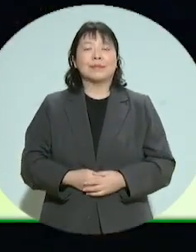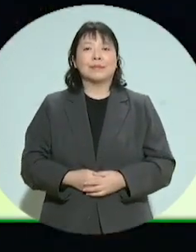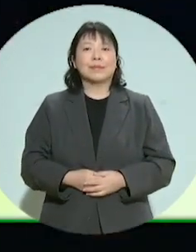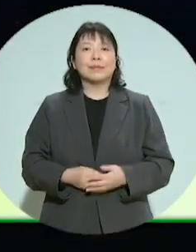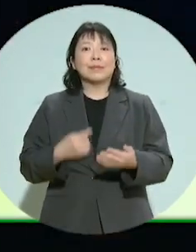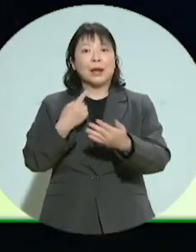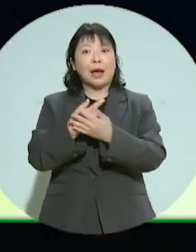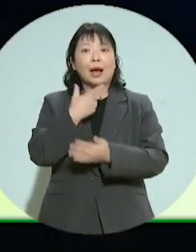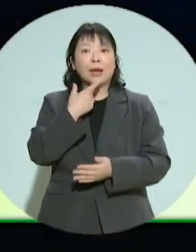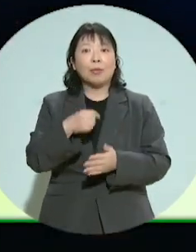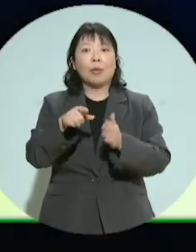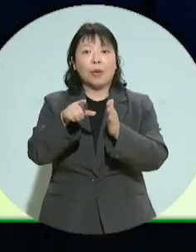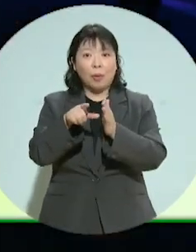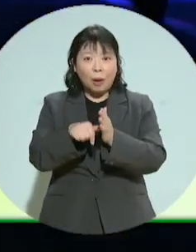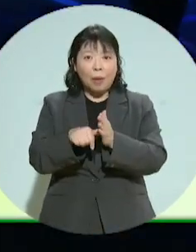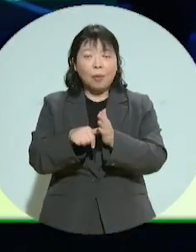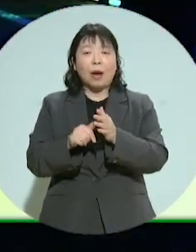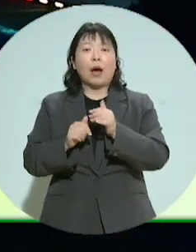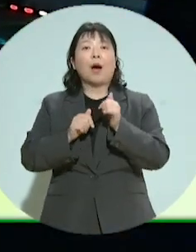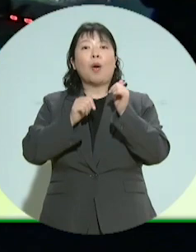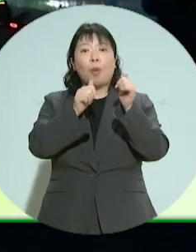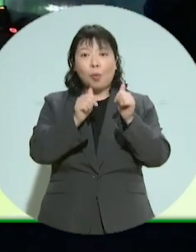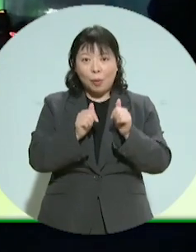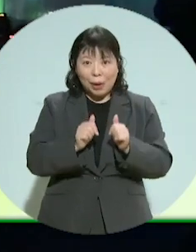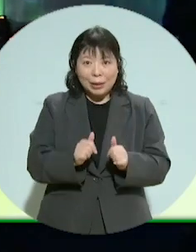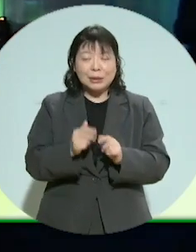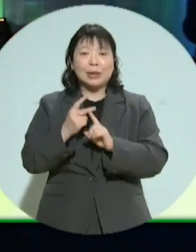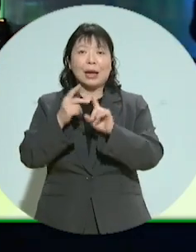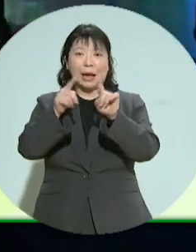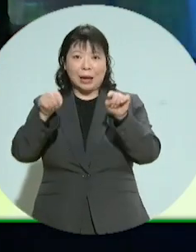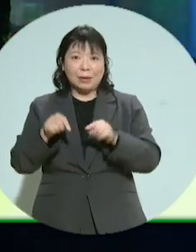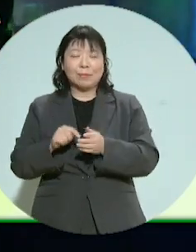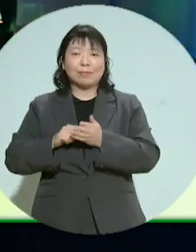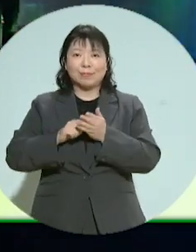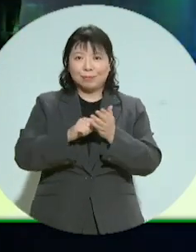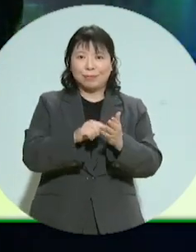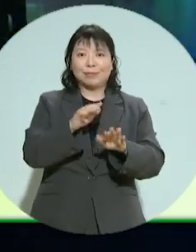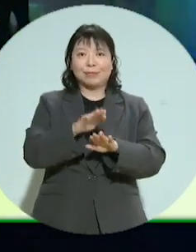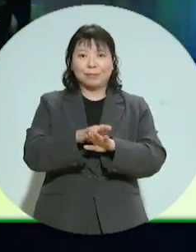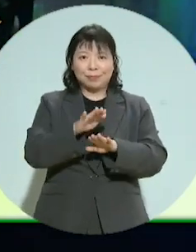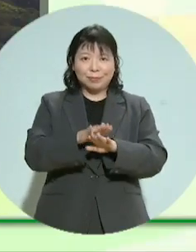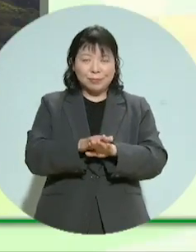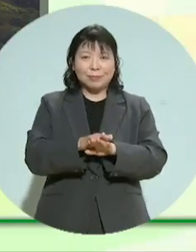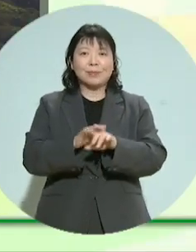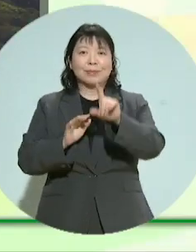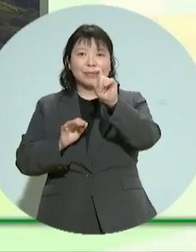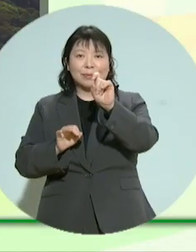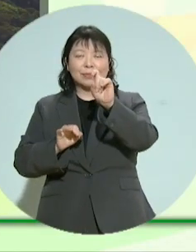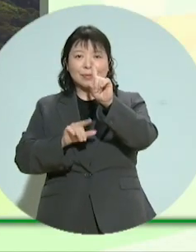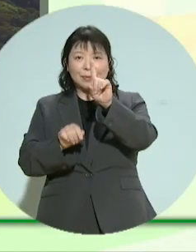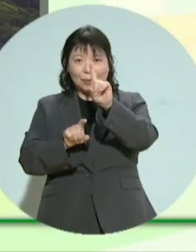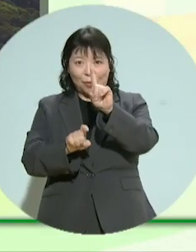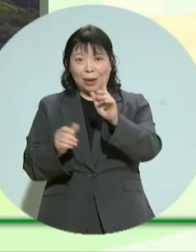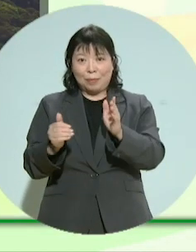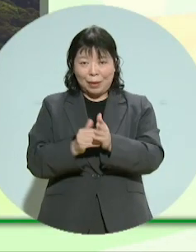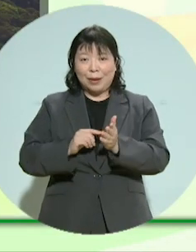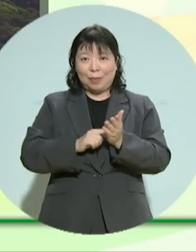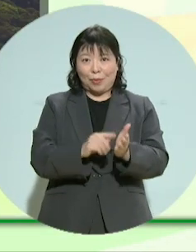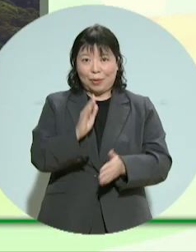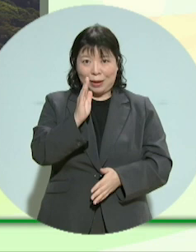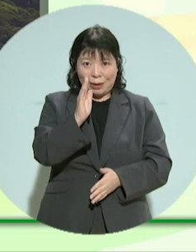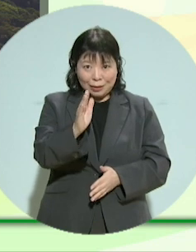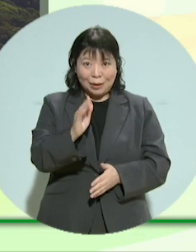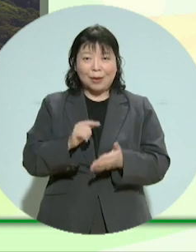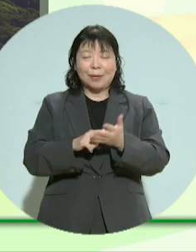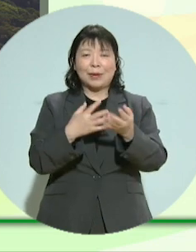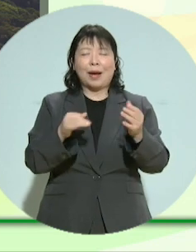参加を希望する人はホームページまたはハガキで今月10日木曜日までにお申し込みください。応募者多数